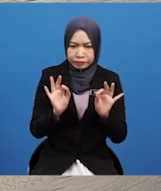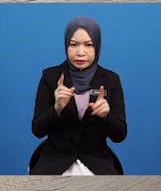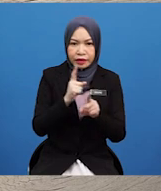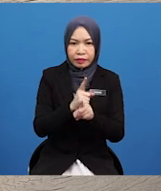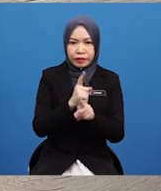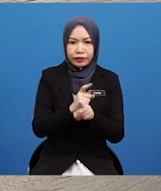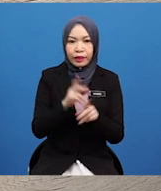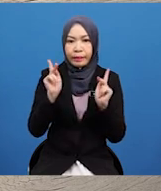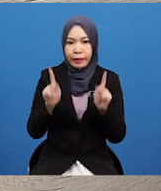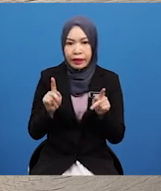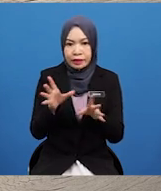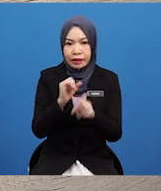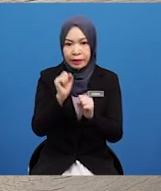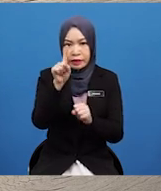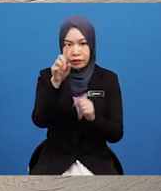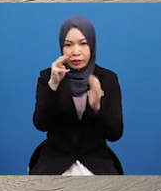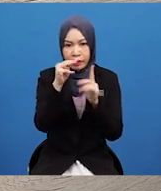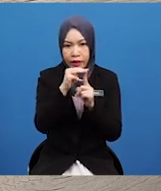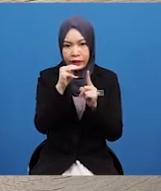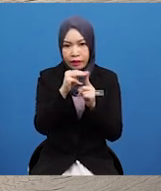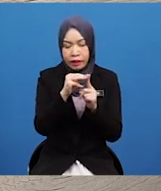markah sebagai ganjaran.